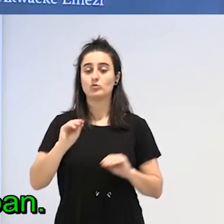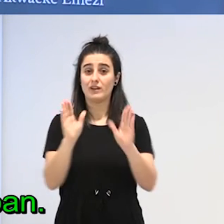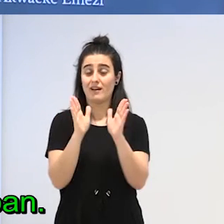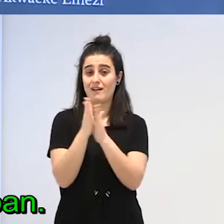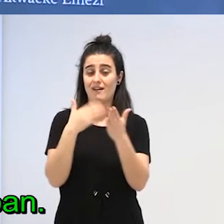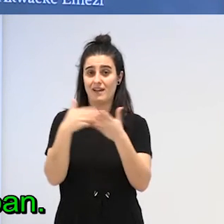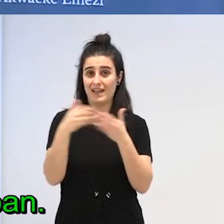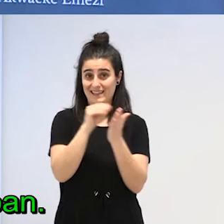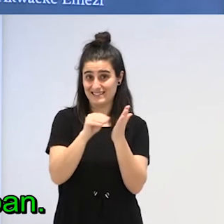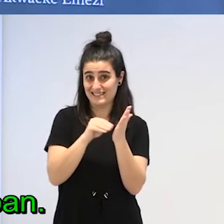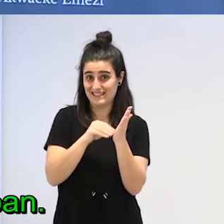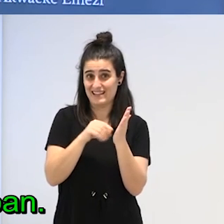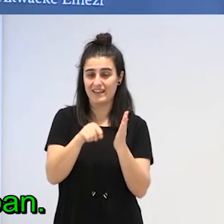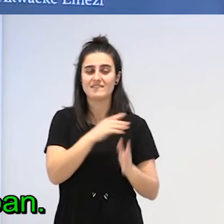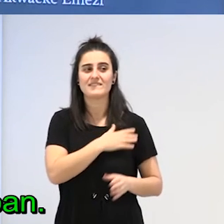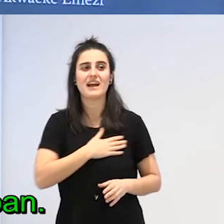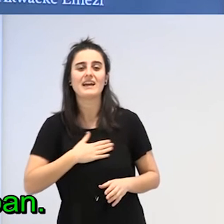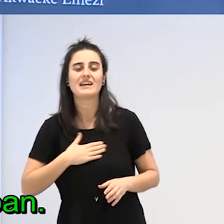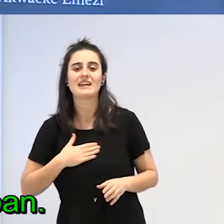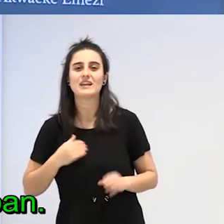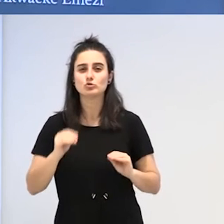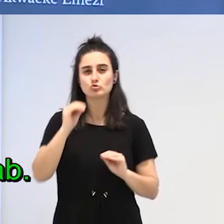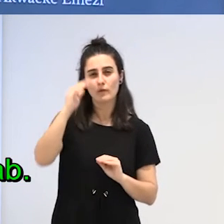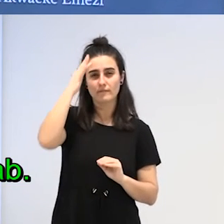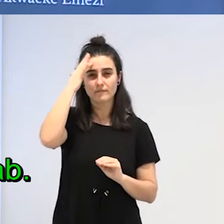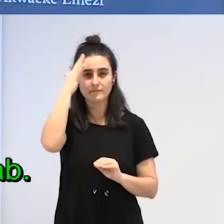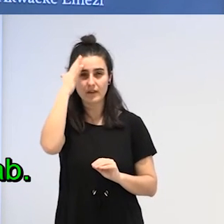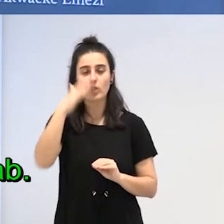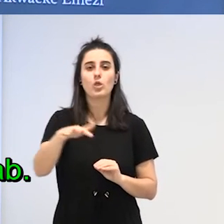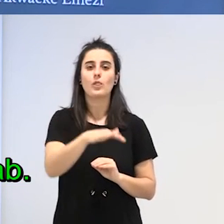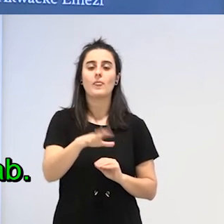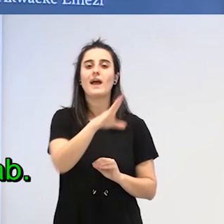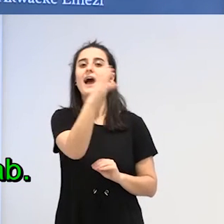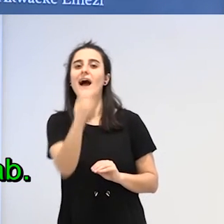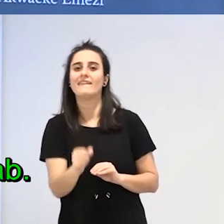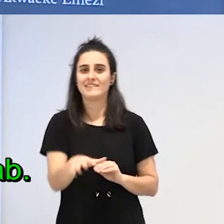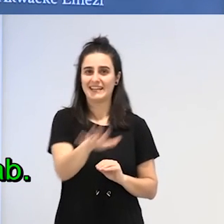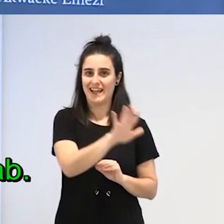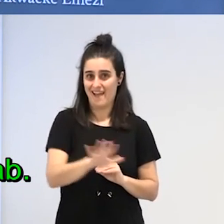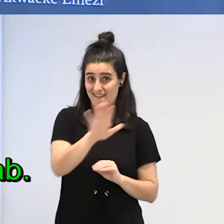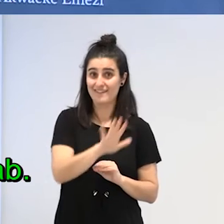san Afrika erdian kokatu bere fikzioan. Afrikako kulturei,